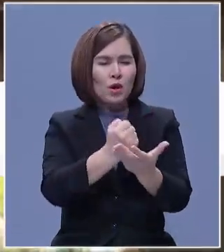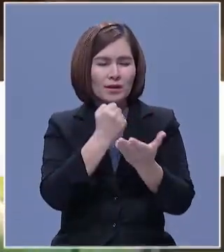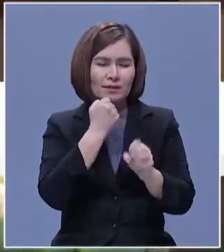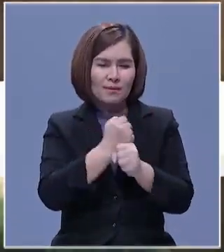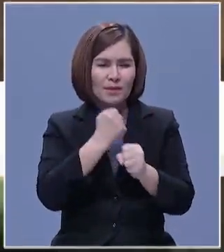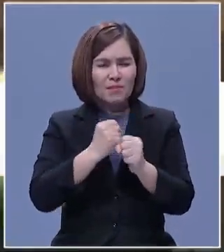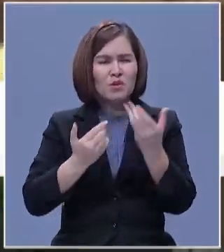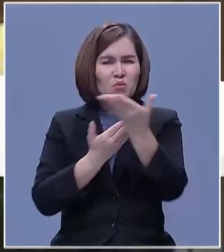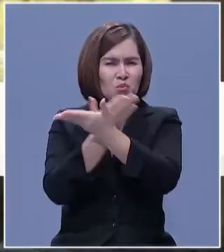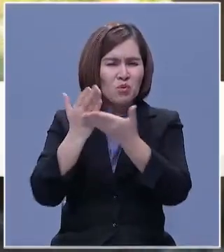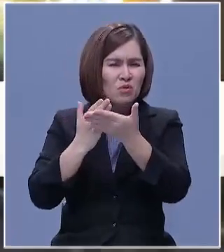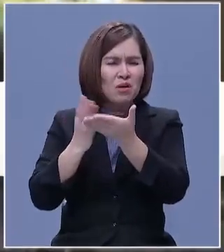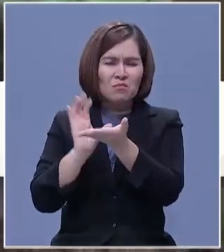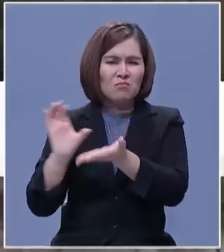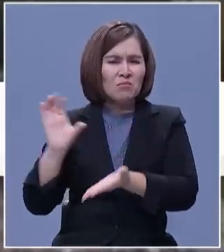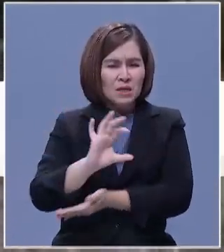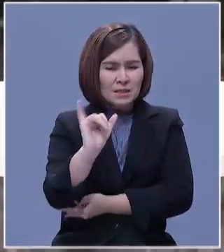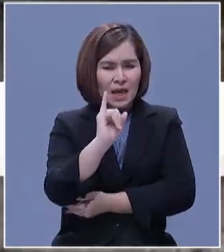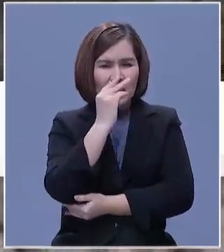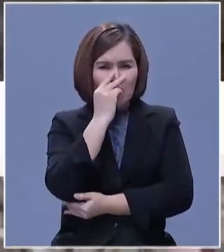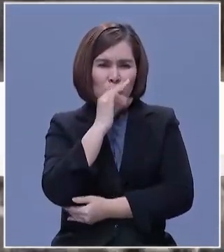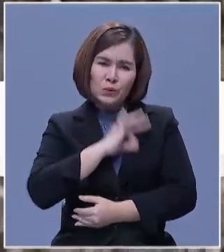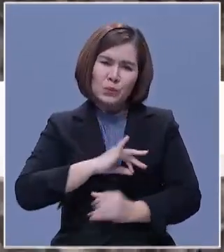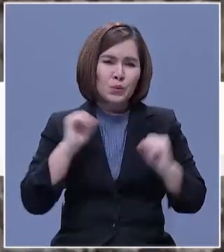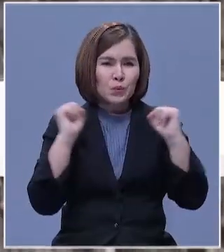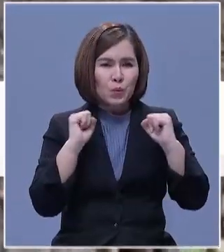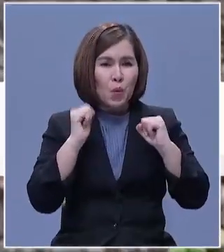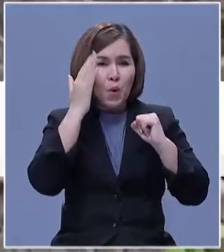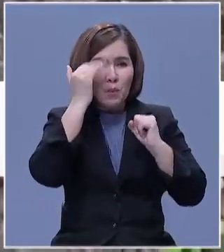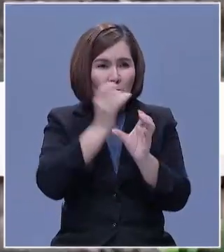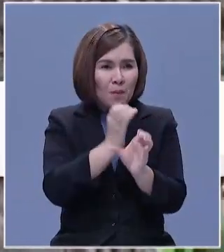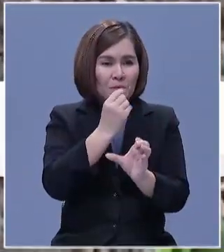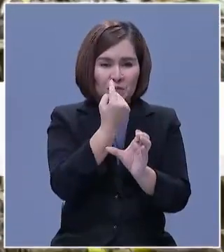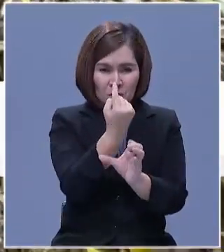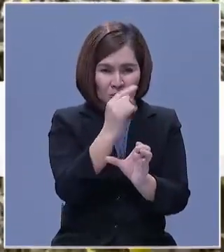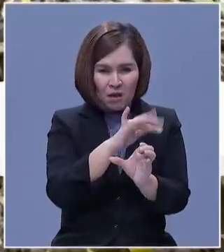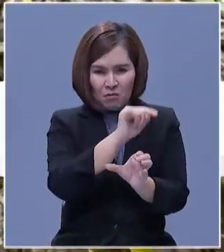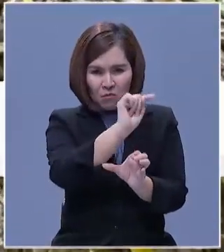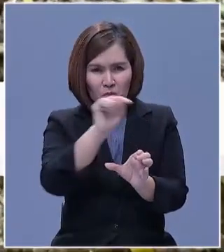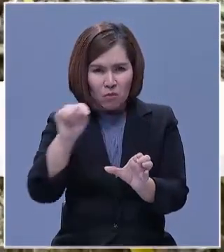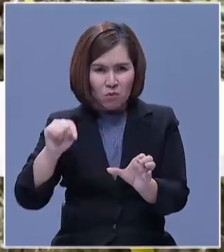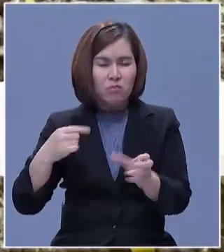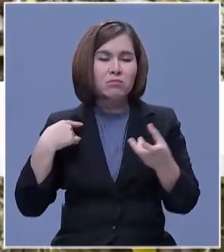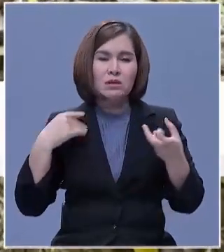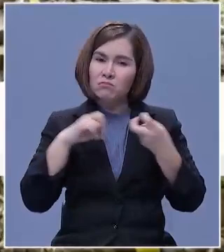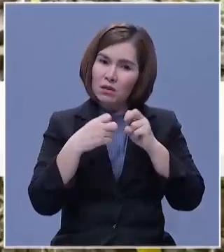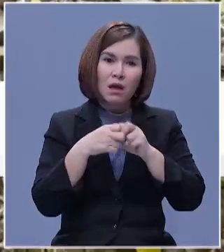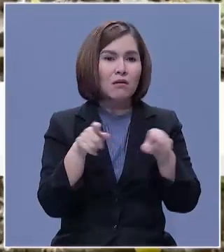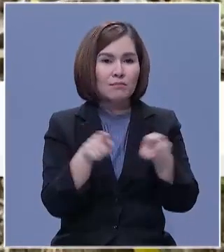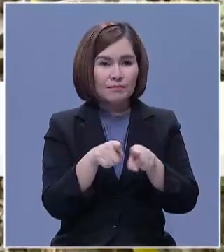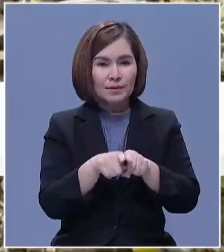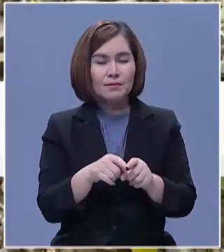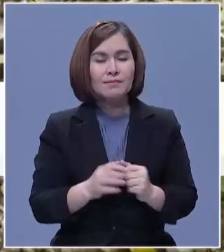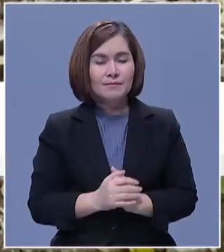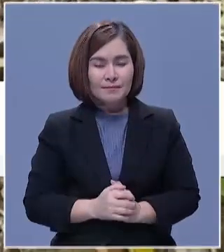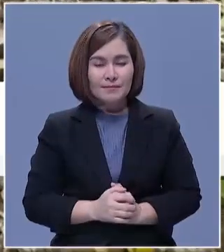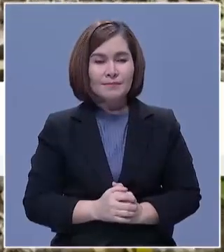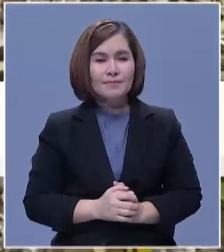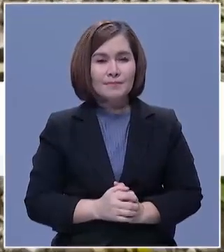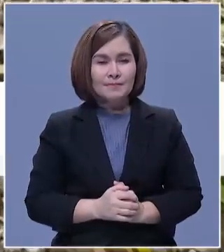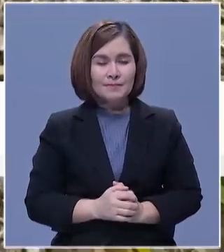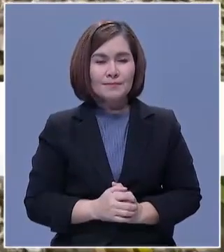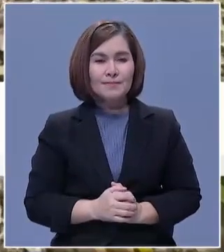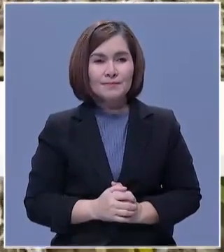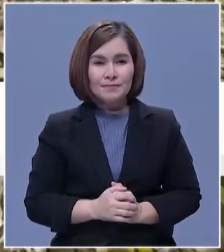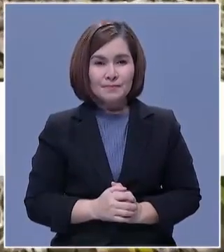าแต่เอ๊ะโหมันหวาดเสียวคุณจอย เพราะว่าเท่าที่ดูมันไม่ใช่แค่เสาเดียวพี่ยามคือทุกเสาเลย ครับ แล้วไม่ได้ร้าวเส้นเดียวเนี่ยด้วย